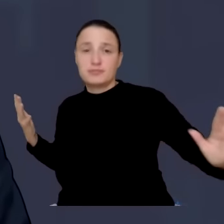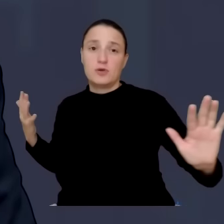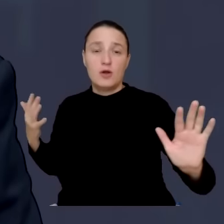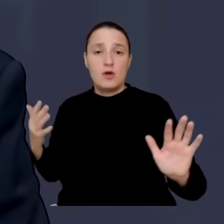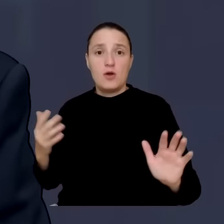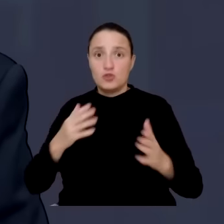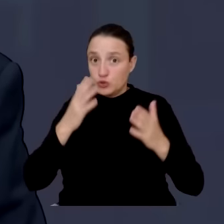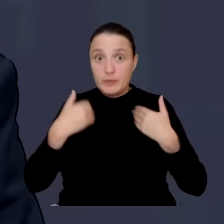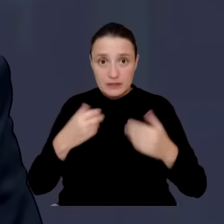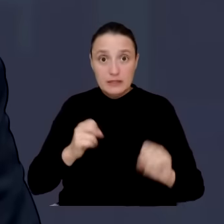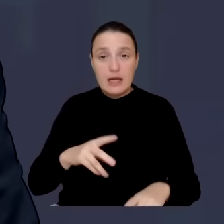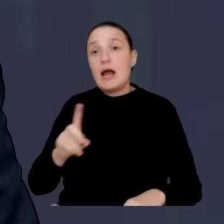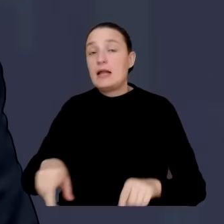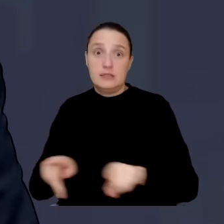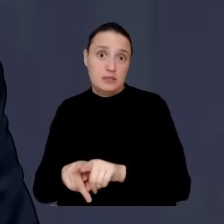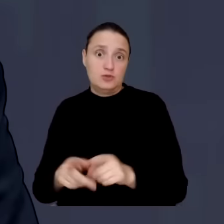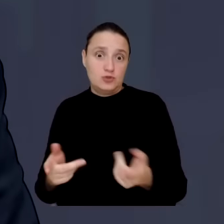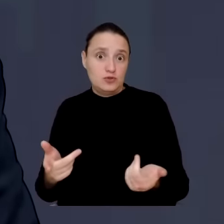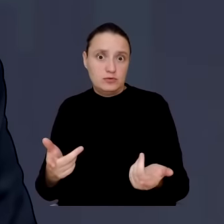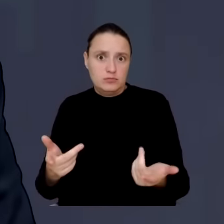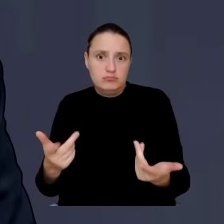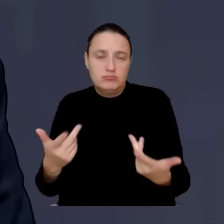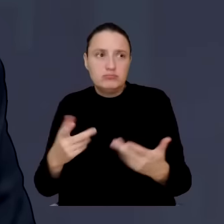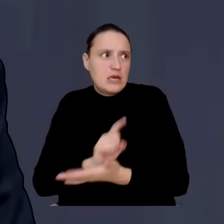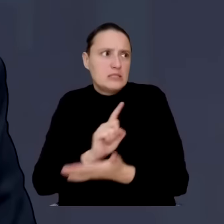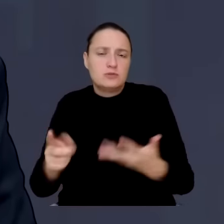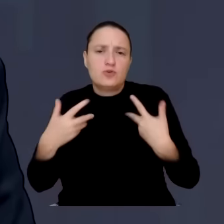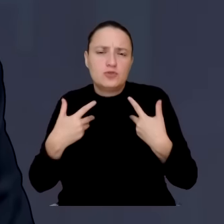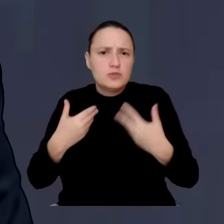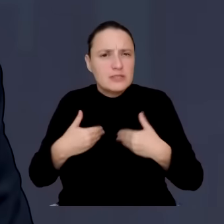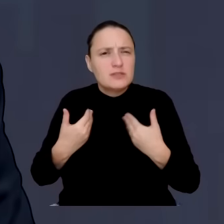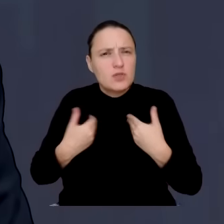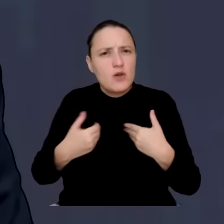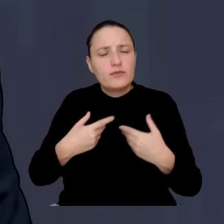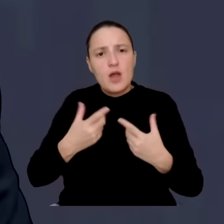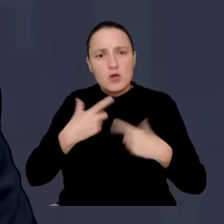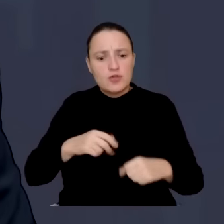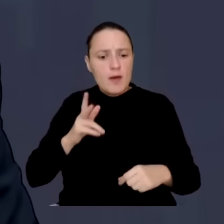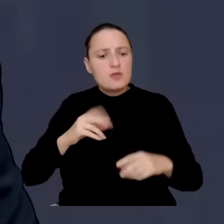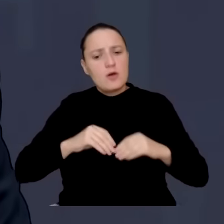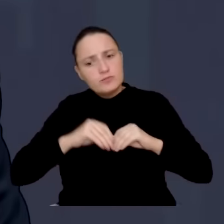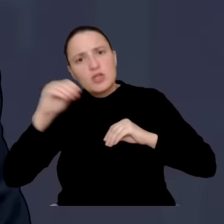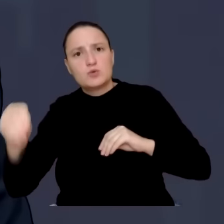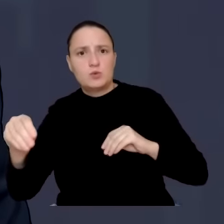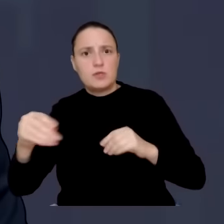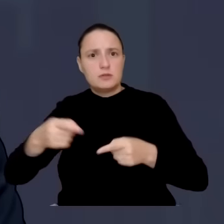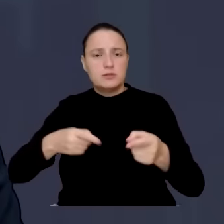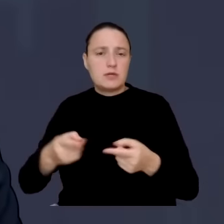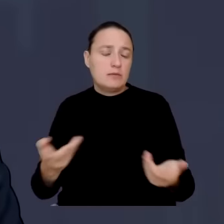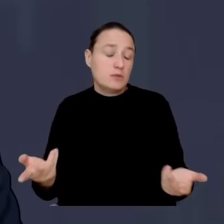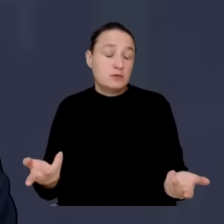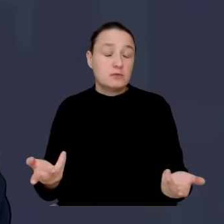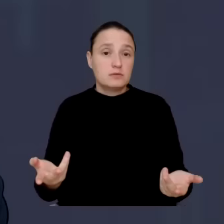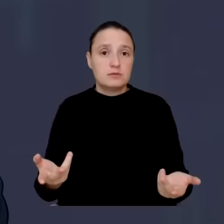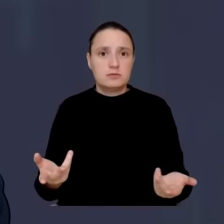wydłużając ale również prowadzi do zagrożenia de facto życia i zdrowia tych ludzi To jest kompletnie nieodpowiedzialne i szanowni państwo No